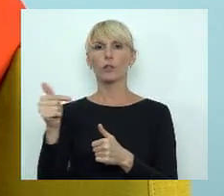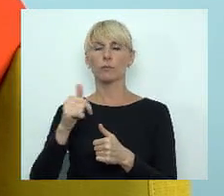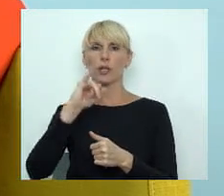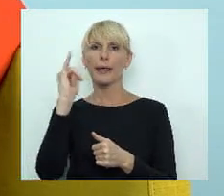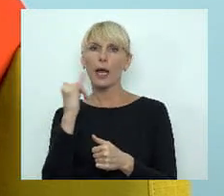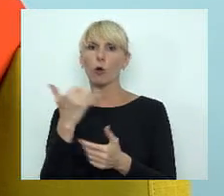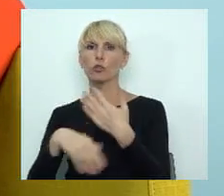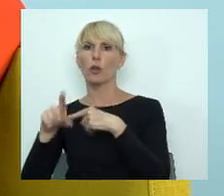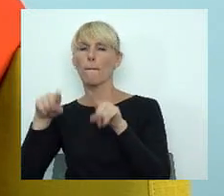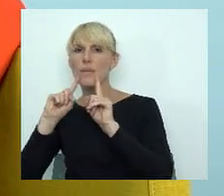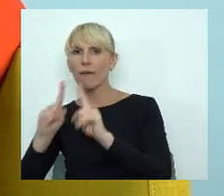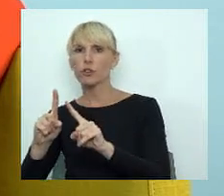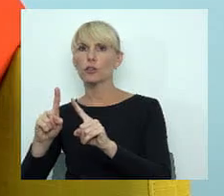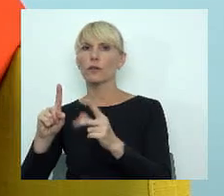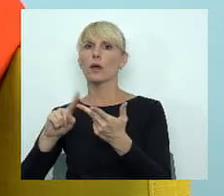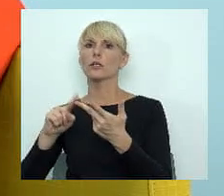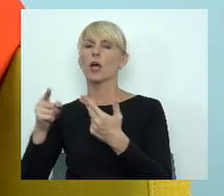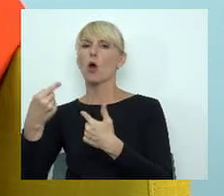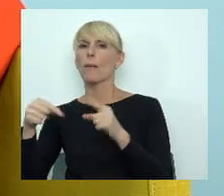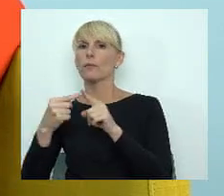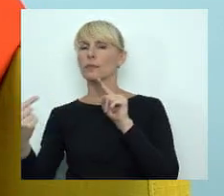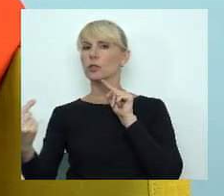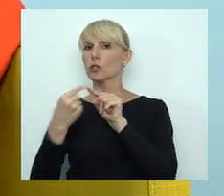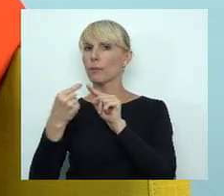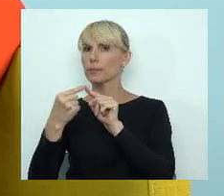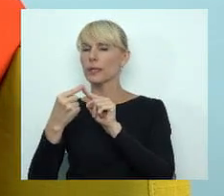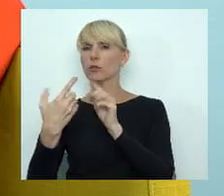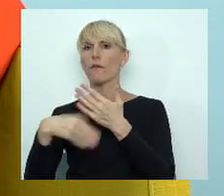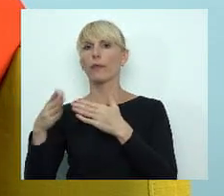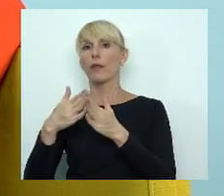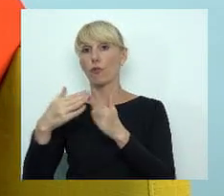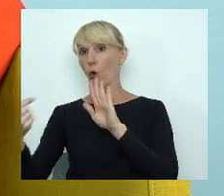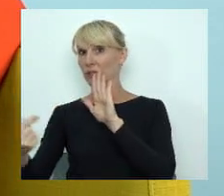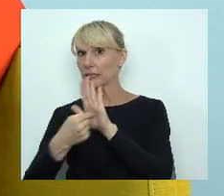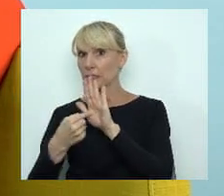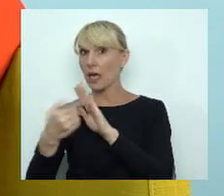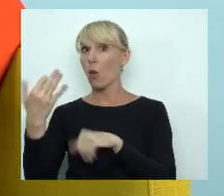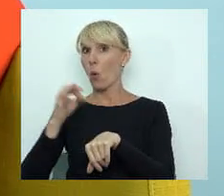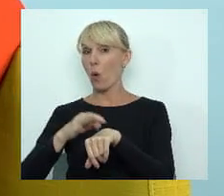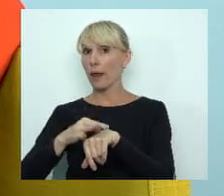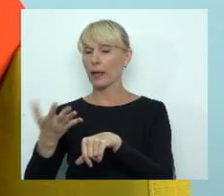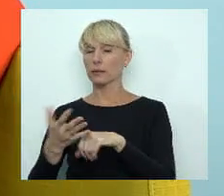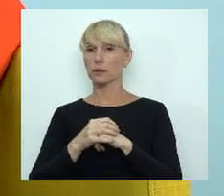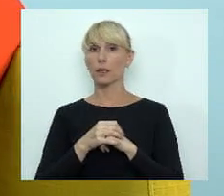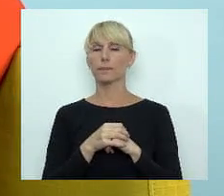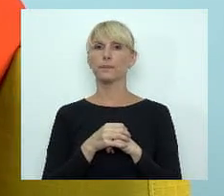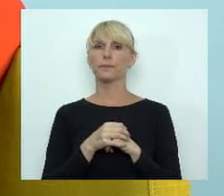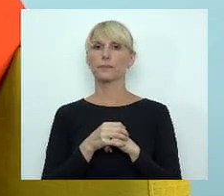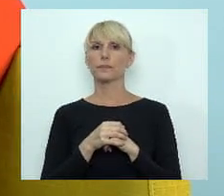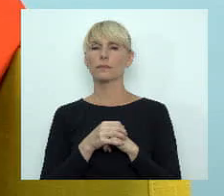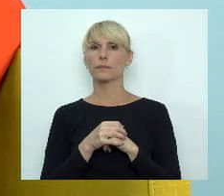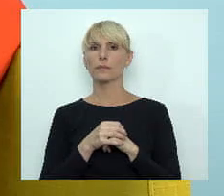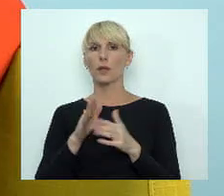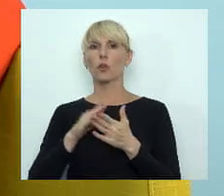były prawdziwe, żeby one były adekwatne z punktu widzenia celu, żeby to były dane niezbędne do tego celu, dla którego one są przetwarzane.